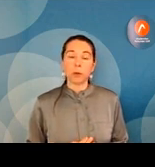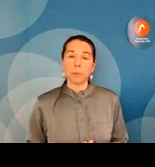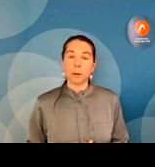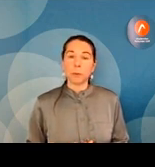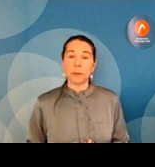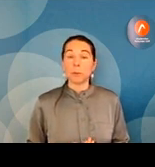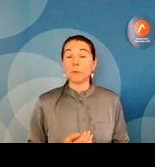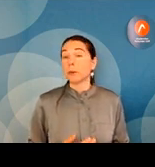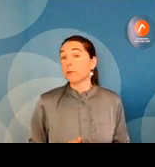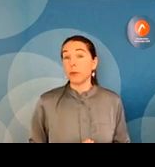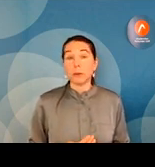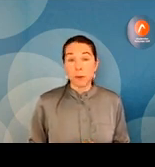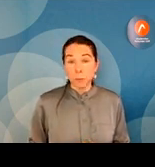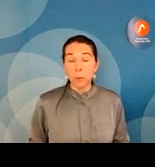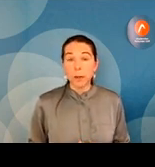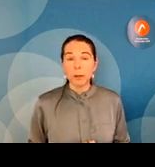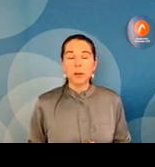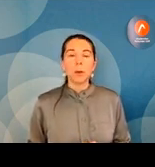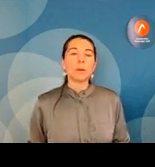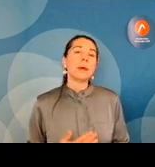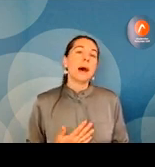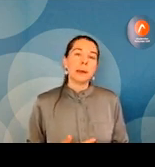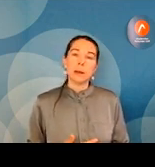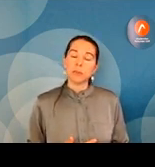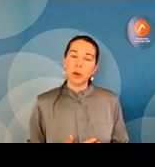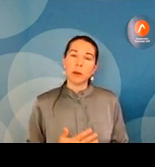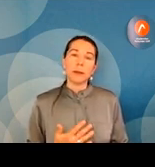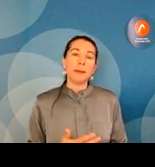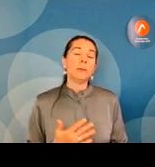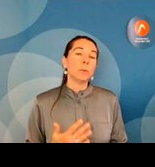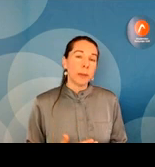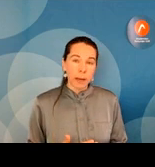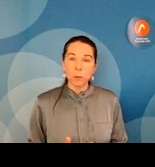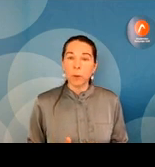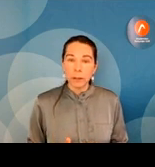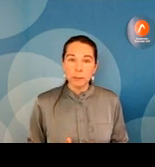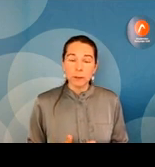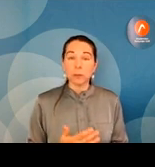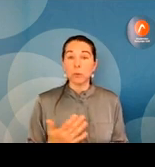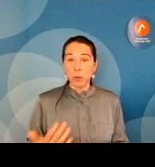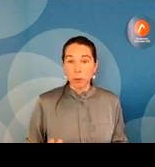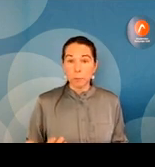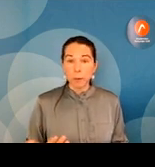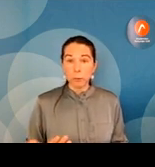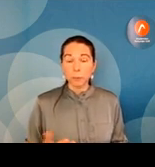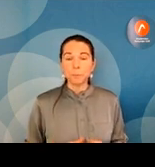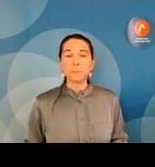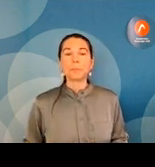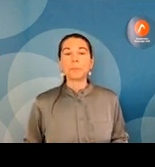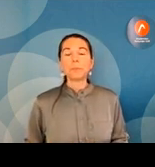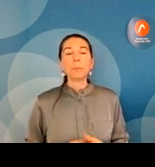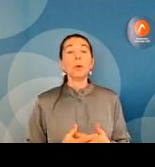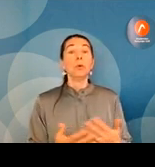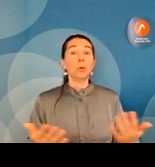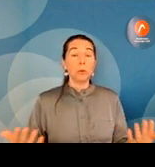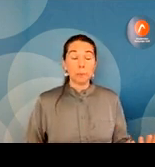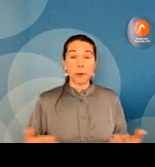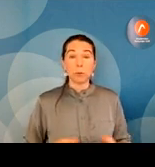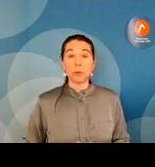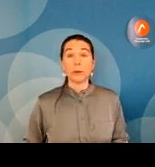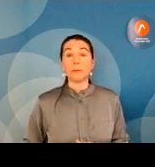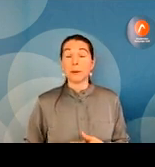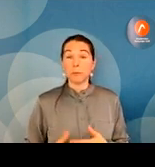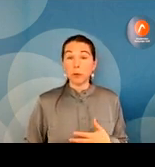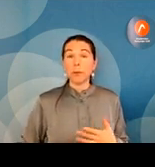om att du ska gå i pension inom 4-5 år, utan det handlar ju snarare inom det här året att du ska gå i pension. Och nu